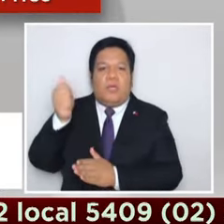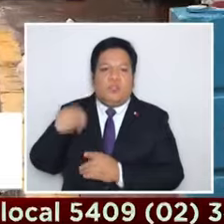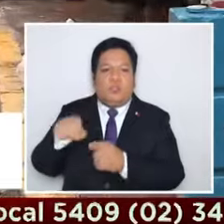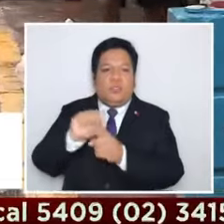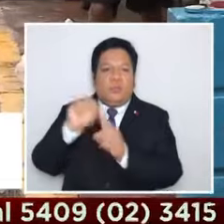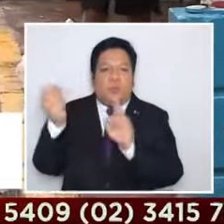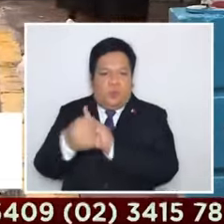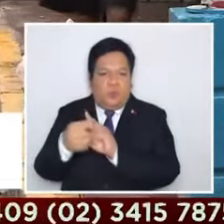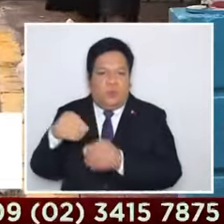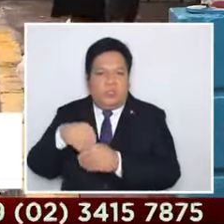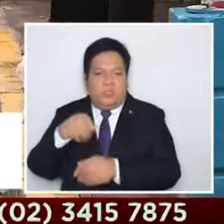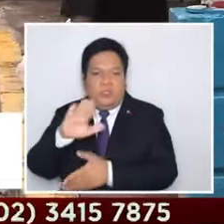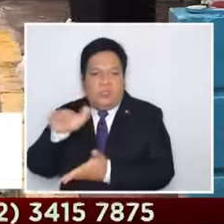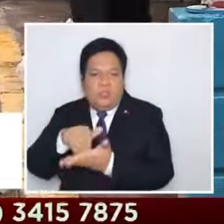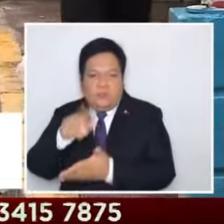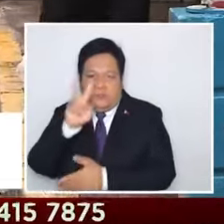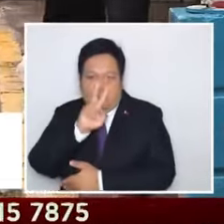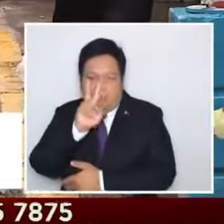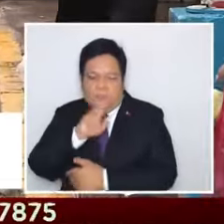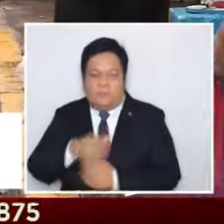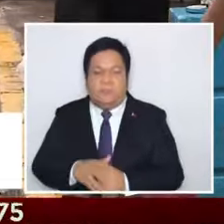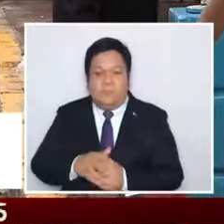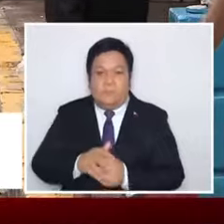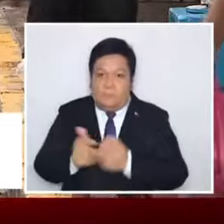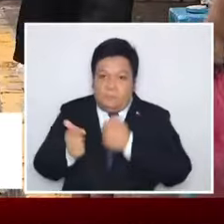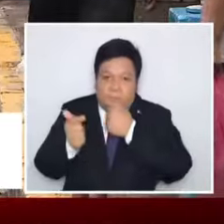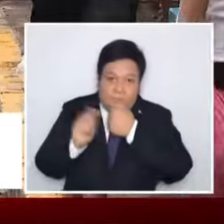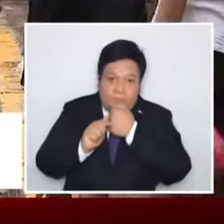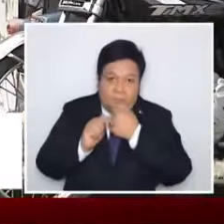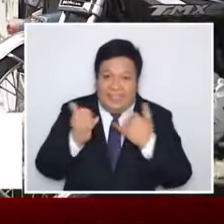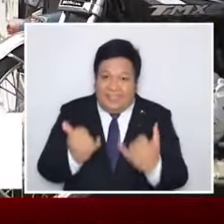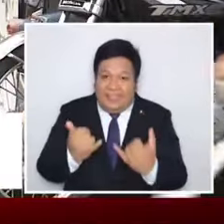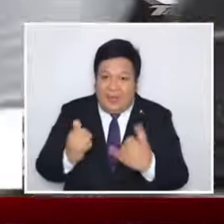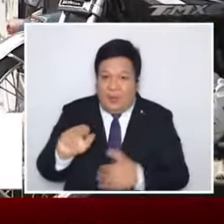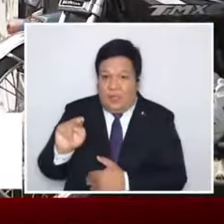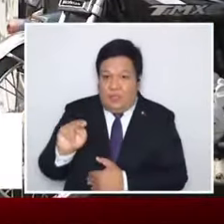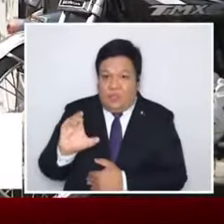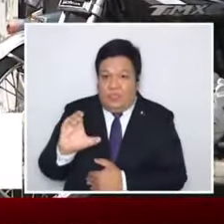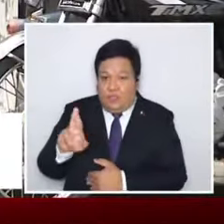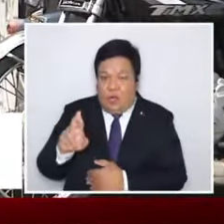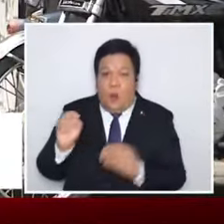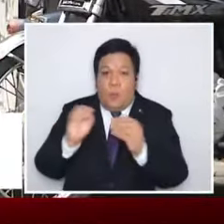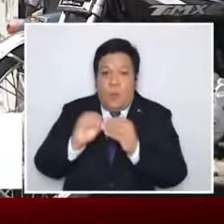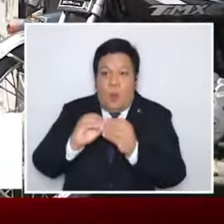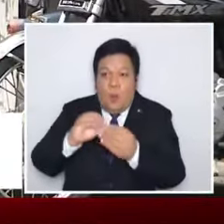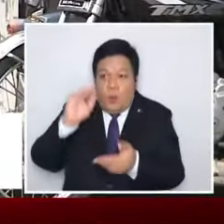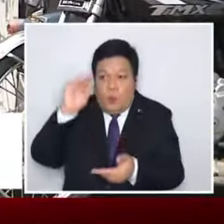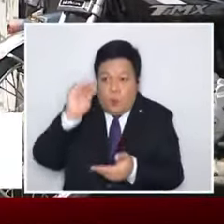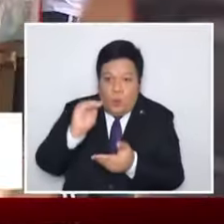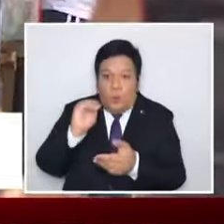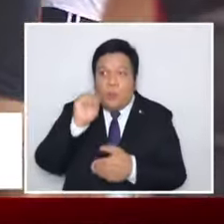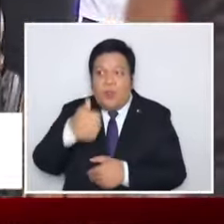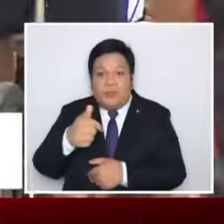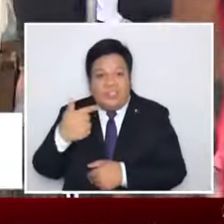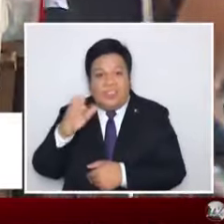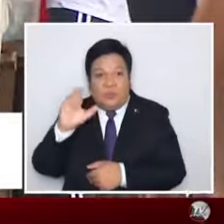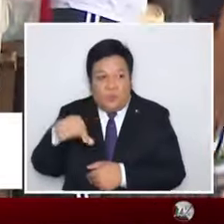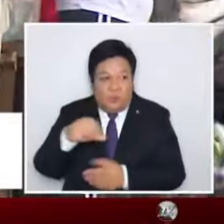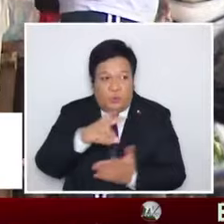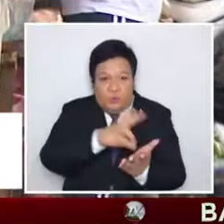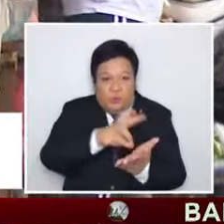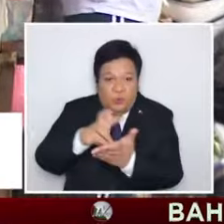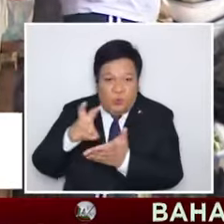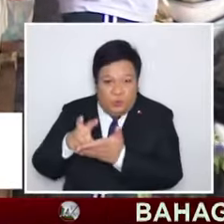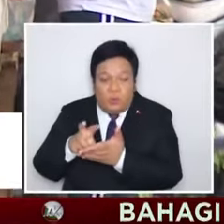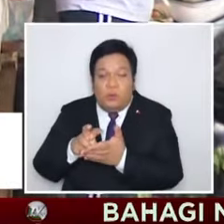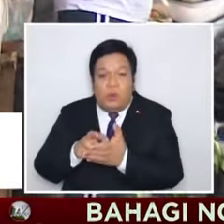Visayas. Sa pagluwag ng NCR at iba pang lugar sa general community quarantine bukas, aminado ang mga